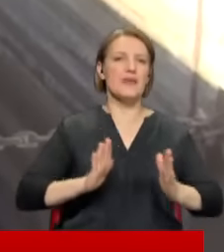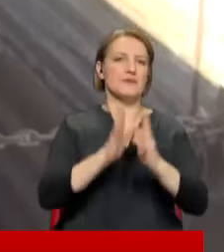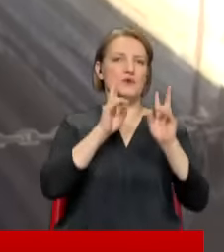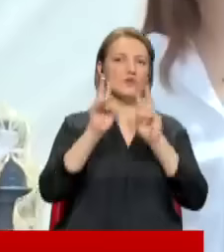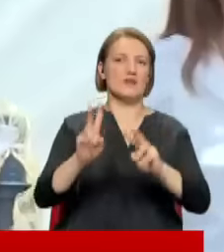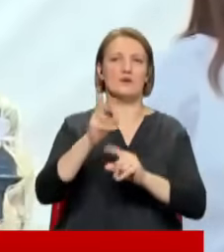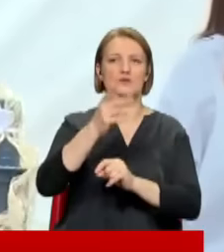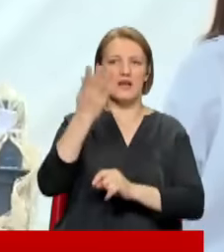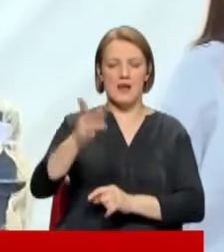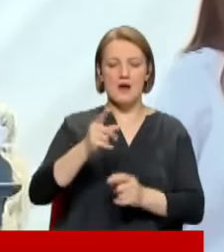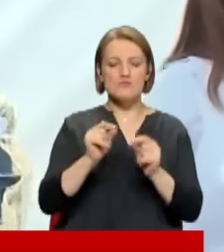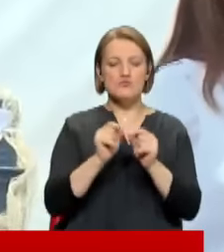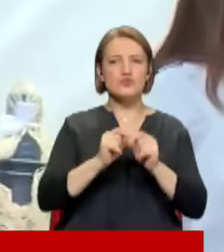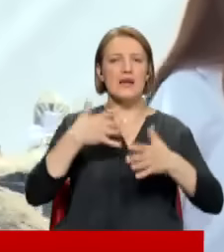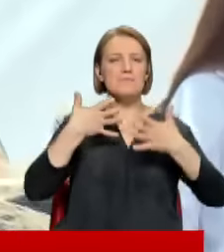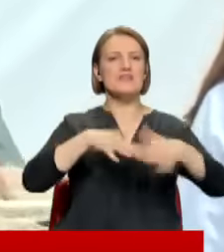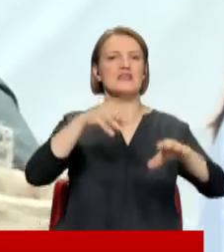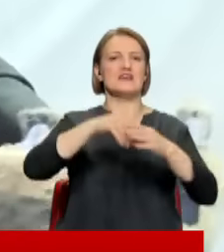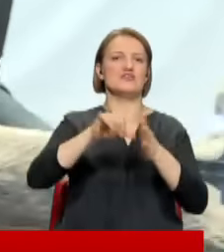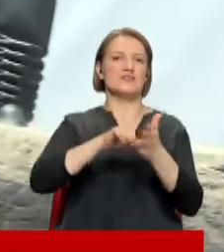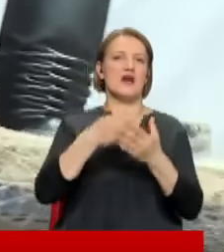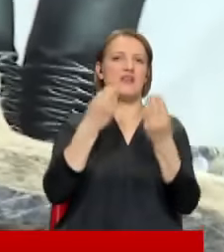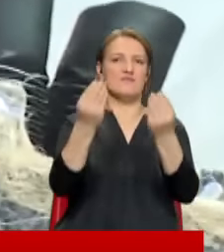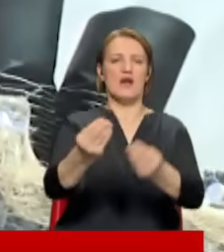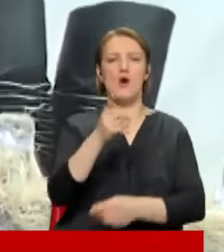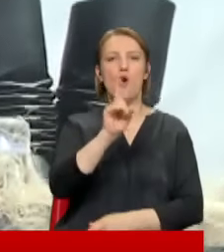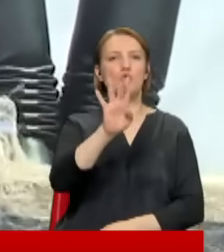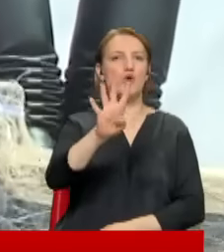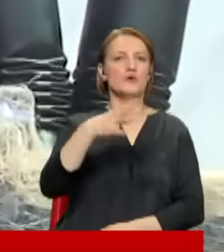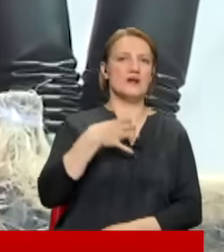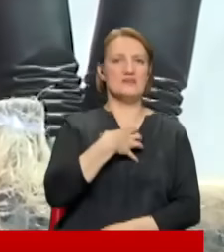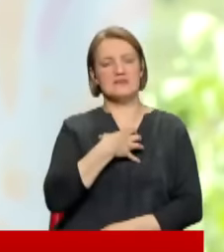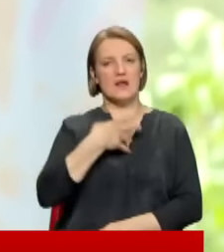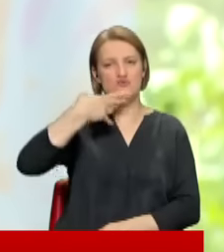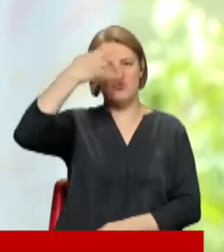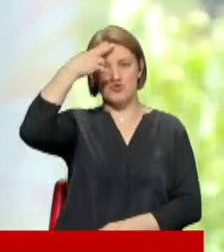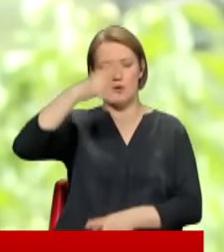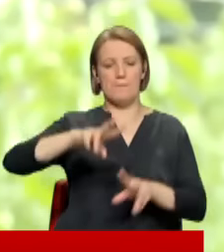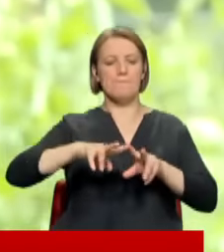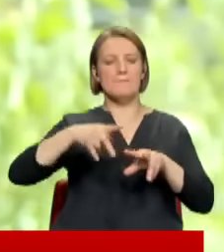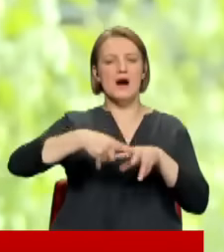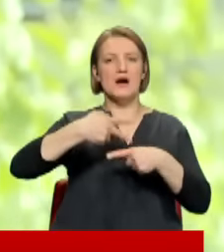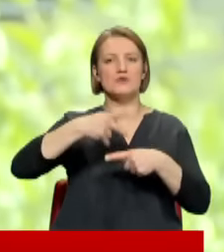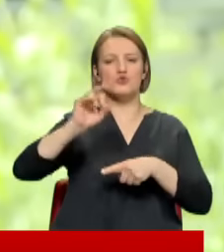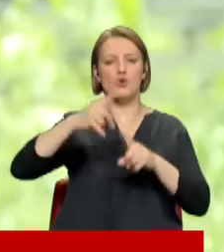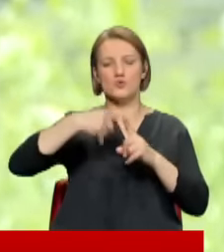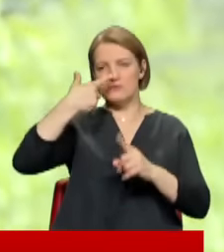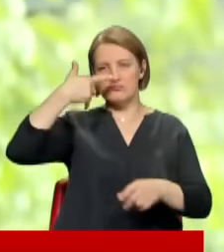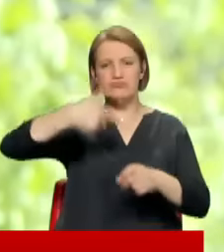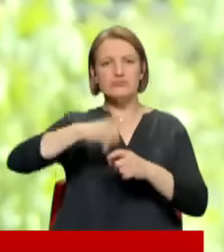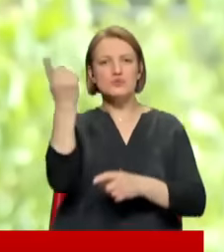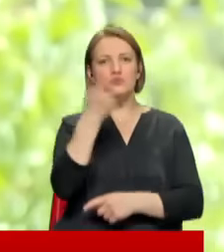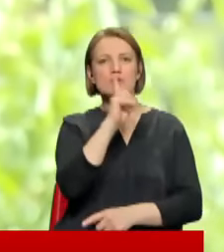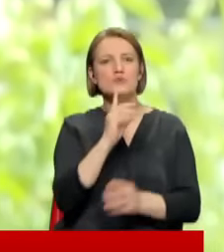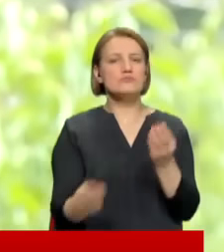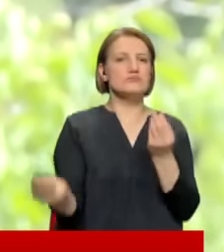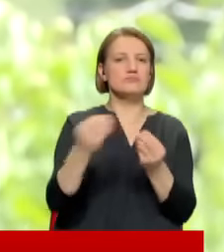gösterdi Özel. Buğday mitingi içinde tarih verdi. 14 Haziran Cuma. Mazot %100 artmış,